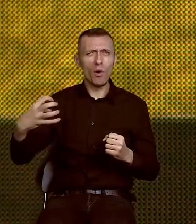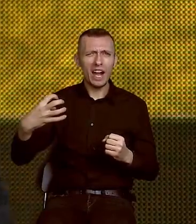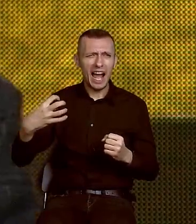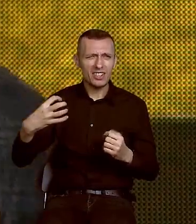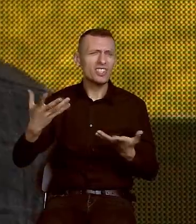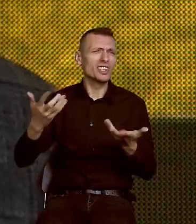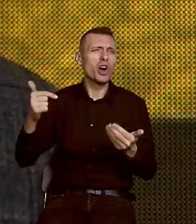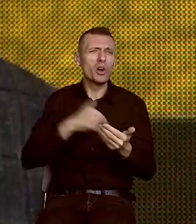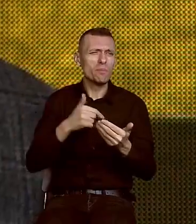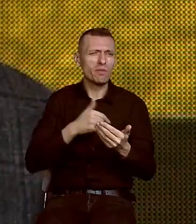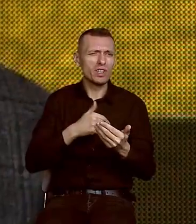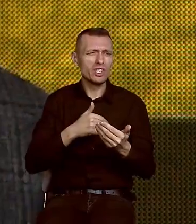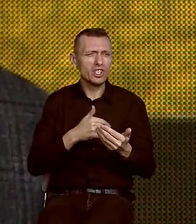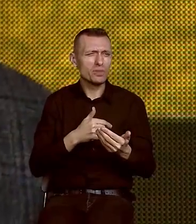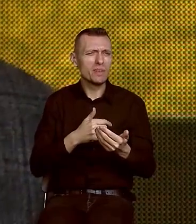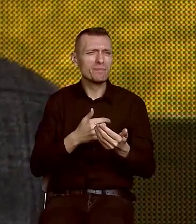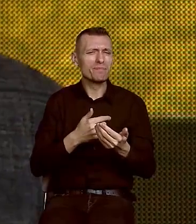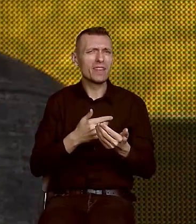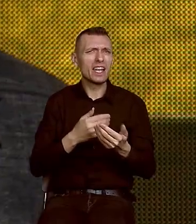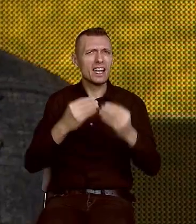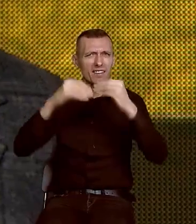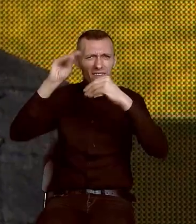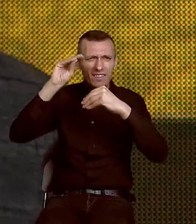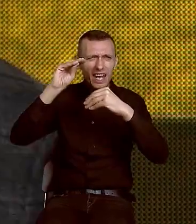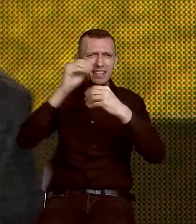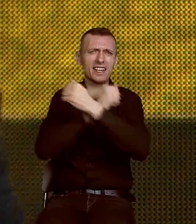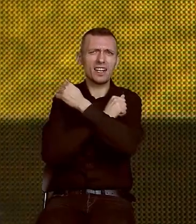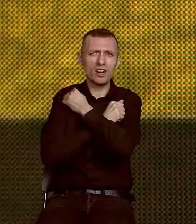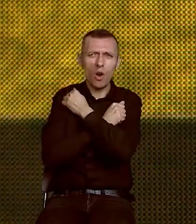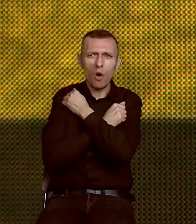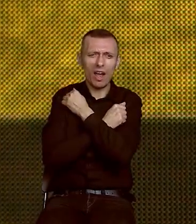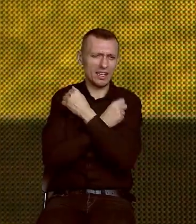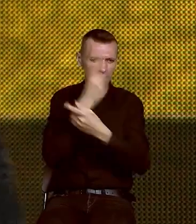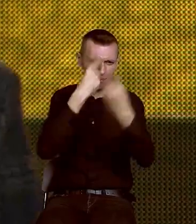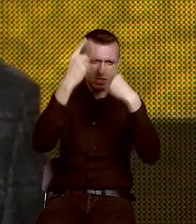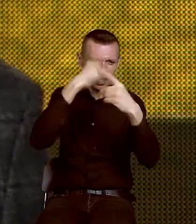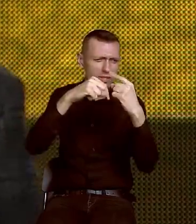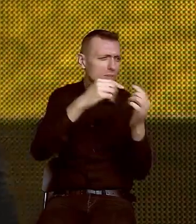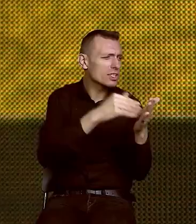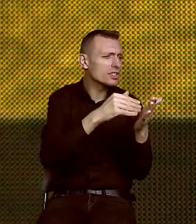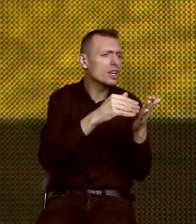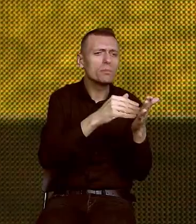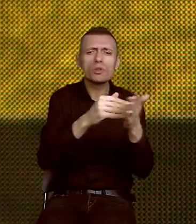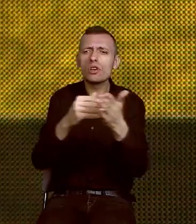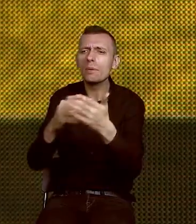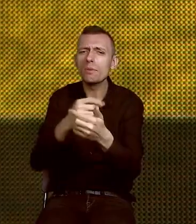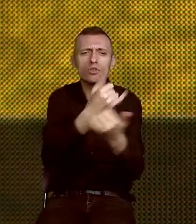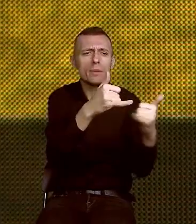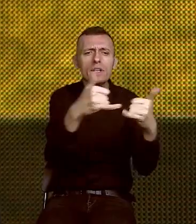i bardziej wrażliwymi na potrzeby innych, ponieważ Bóg dał nam o wiele więcej. Ale z drugiej